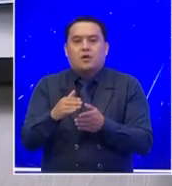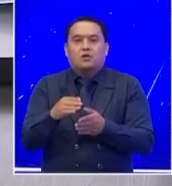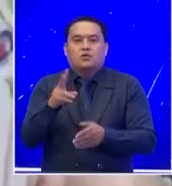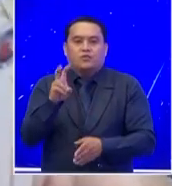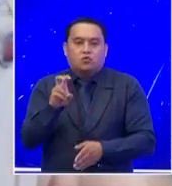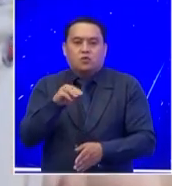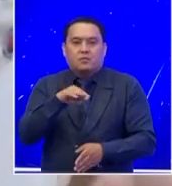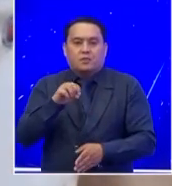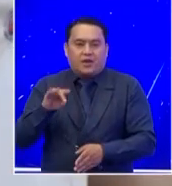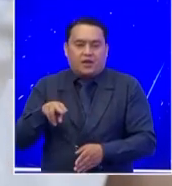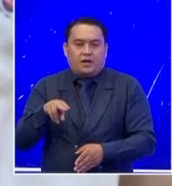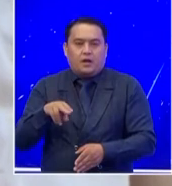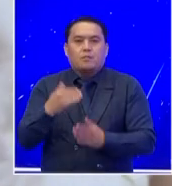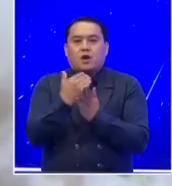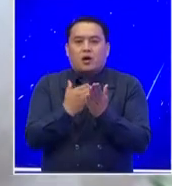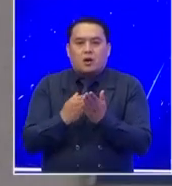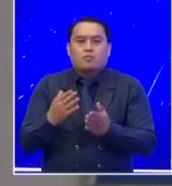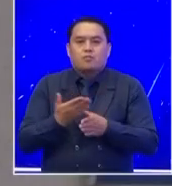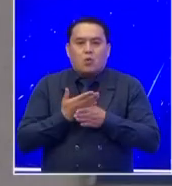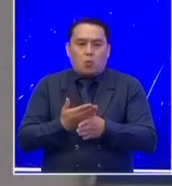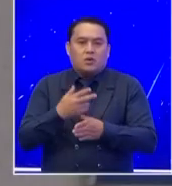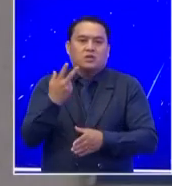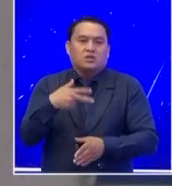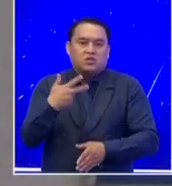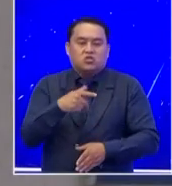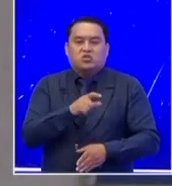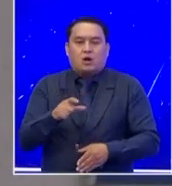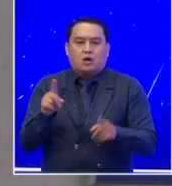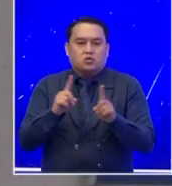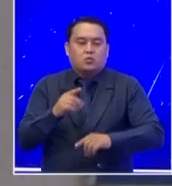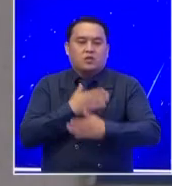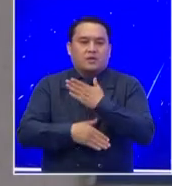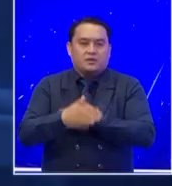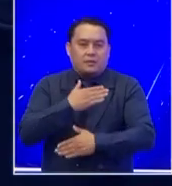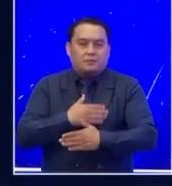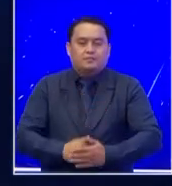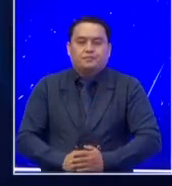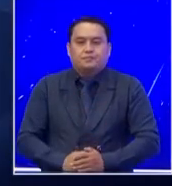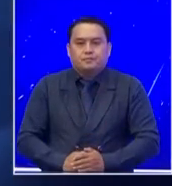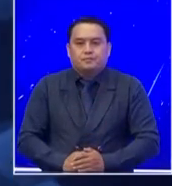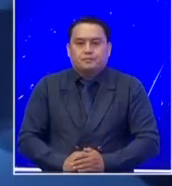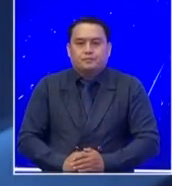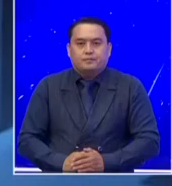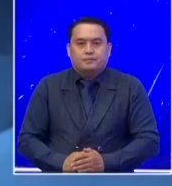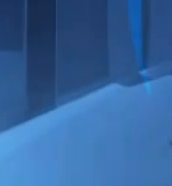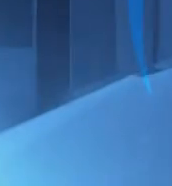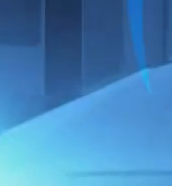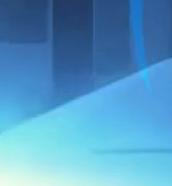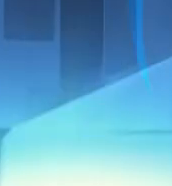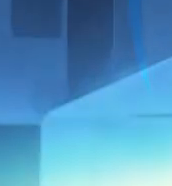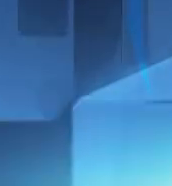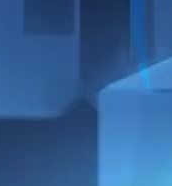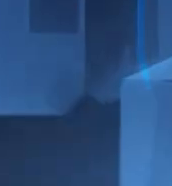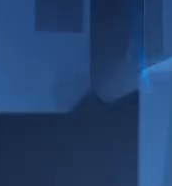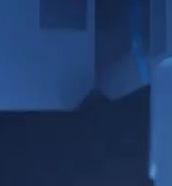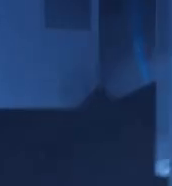200 МРП. Также по программе оказана помощь 30 гражданам с особыми потребностями. Ануар Амангельдинов, Жазира Исаева,